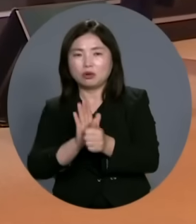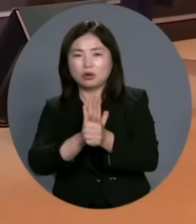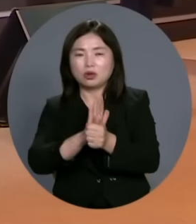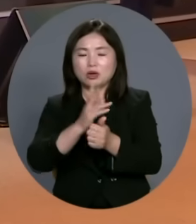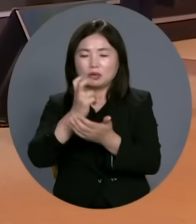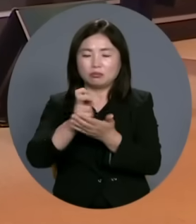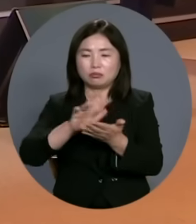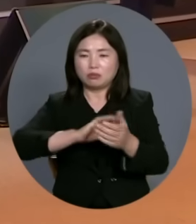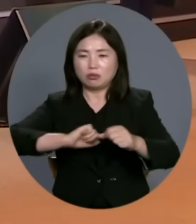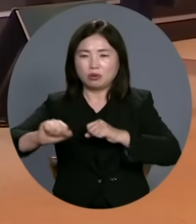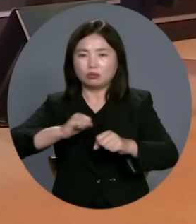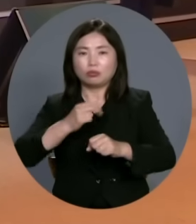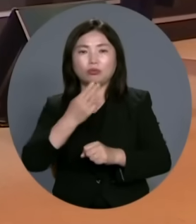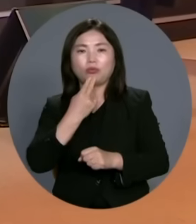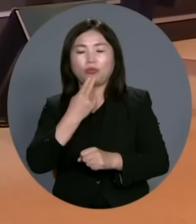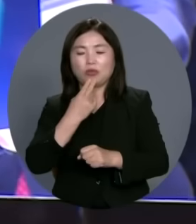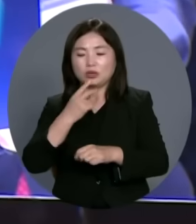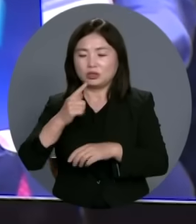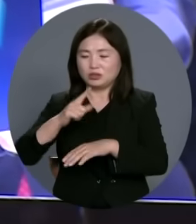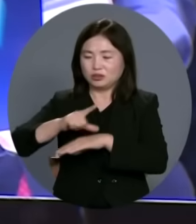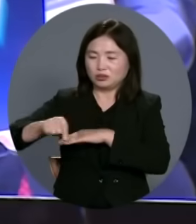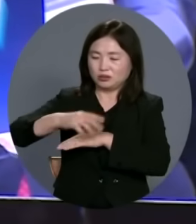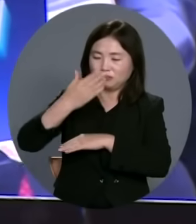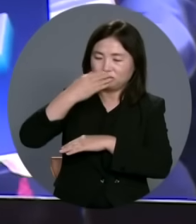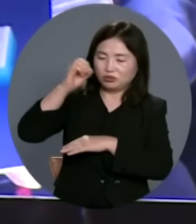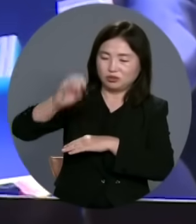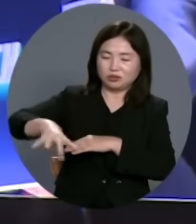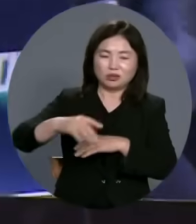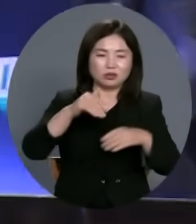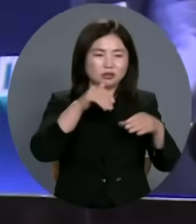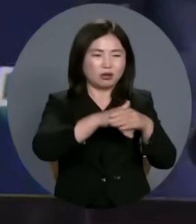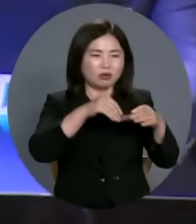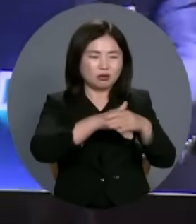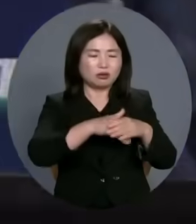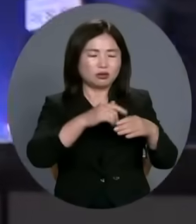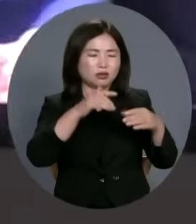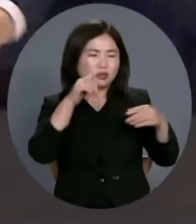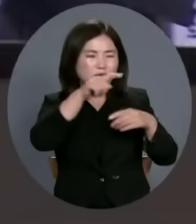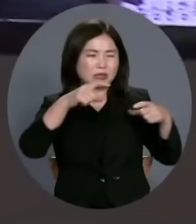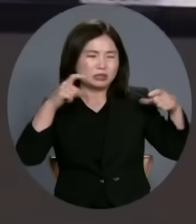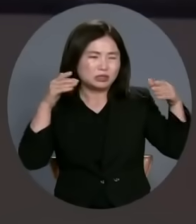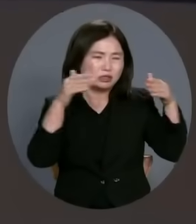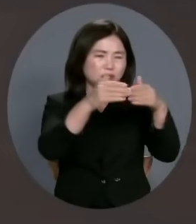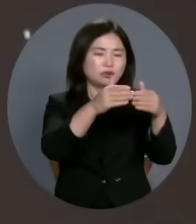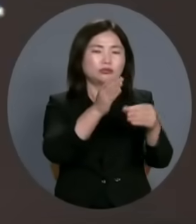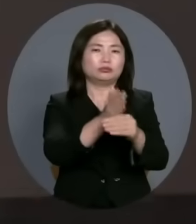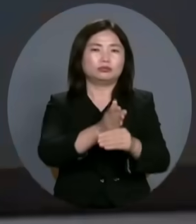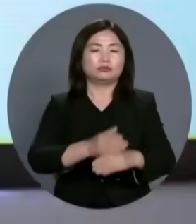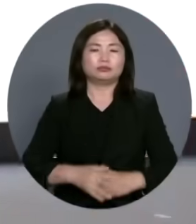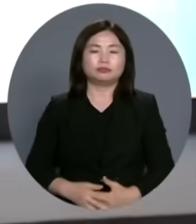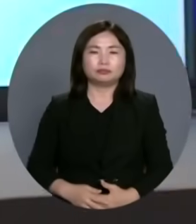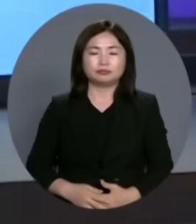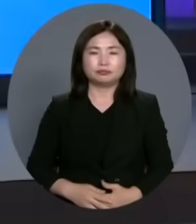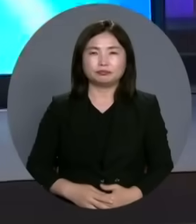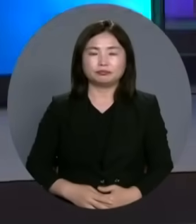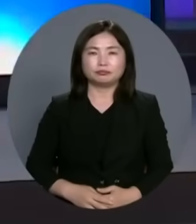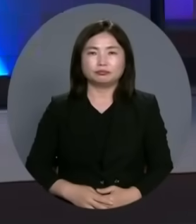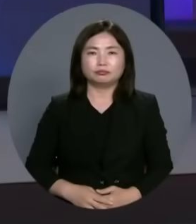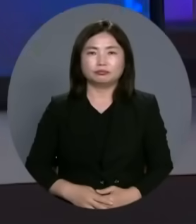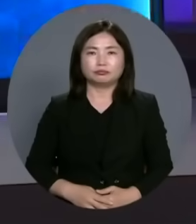입법 활동은커녕 지역을 무시한 선거용 전략에만 몰두하고 있습니다. MBC 뉴스 권윤수입니다.